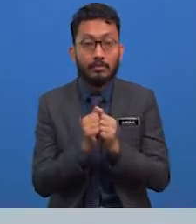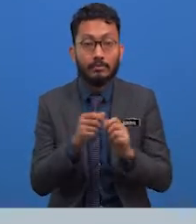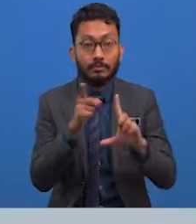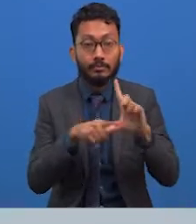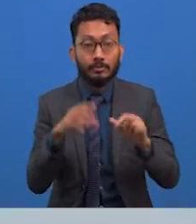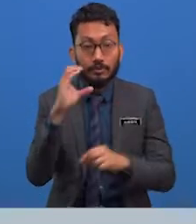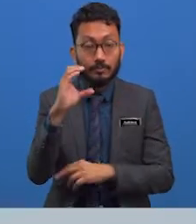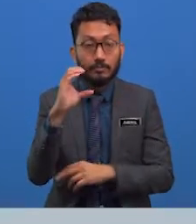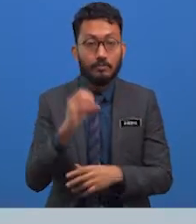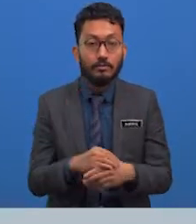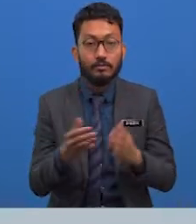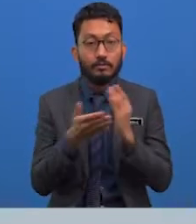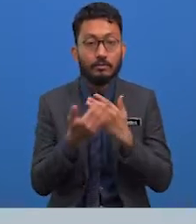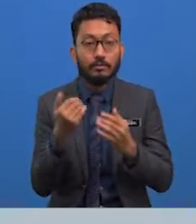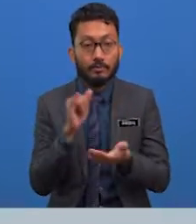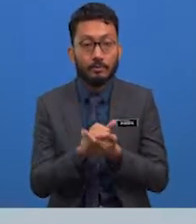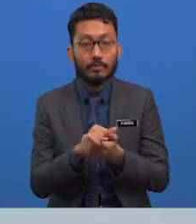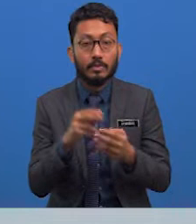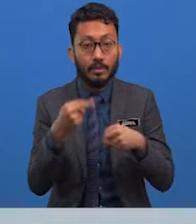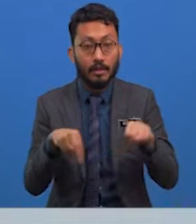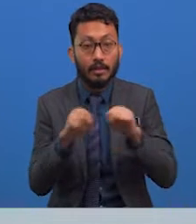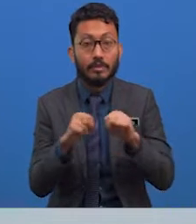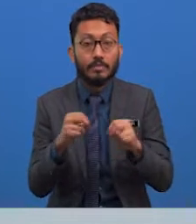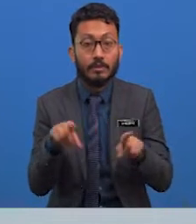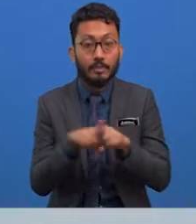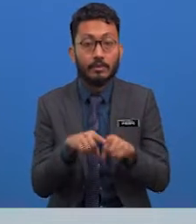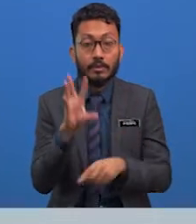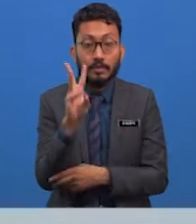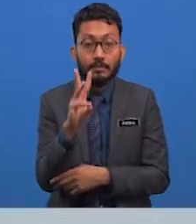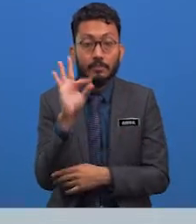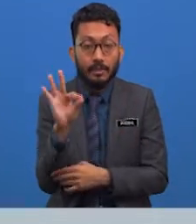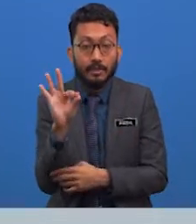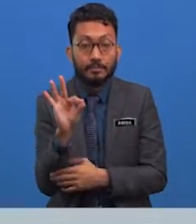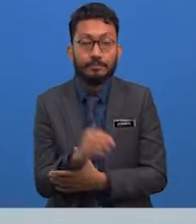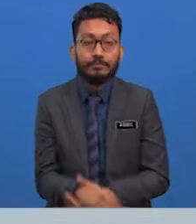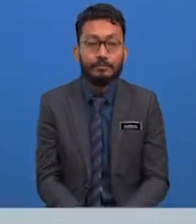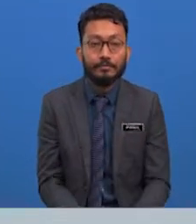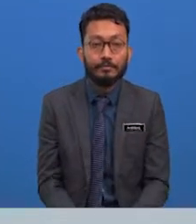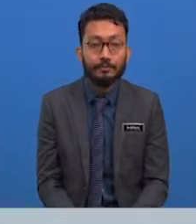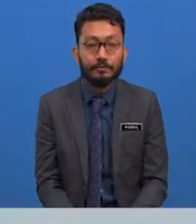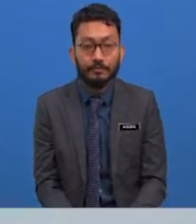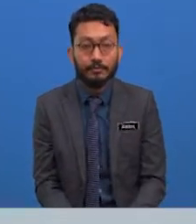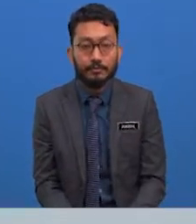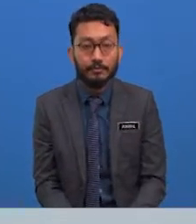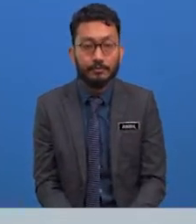sudut C. Oleh itu, ia bernilai sama iaitu 69 darjah.